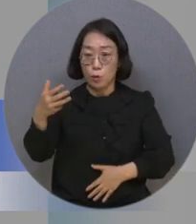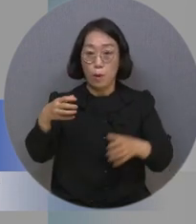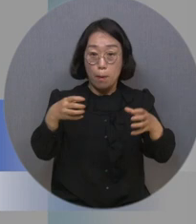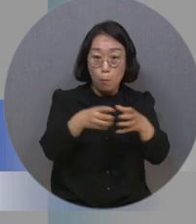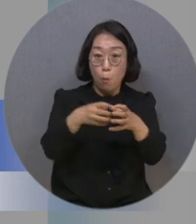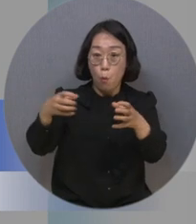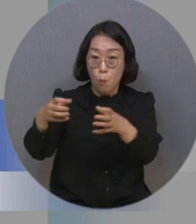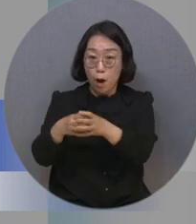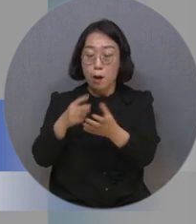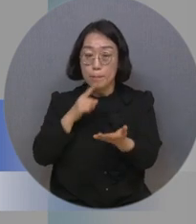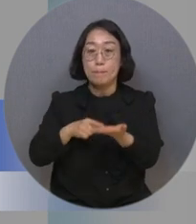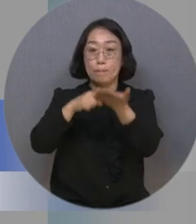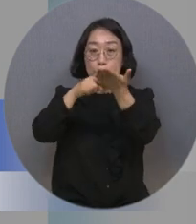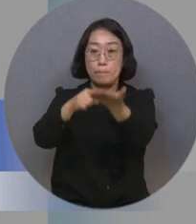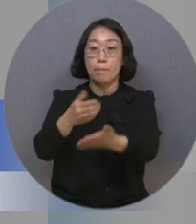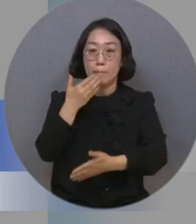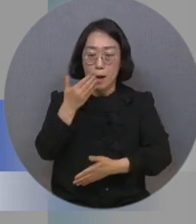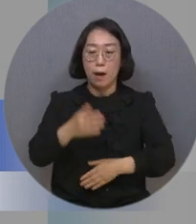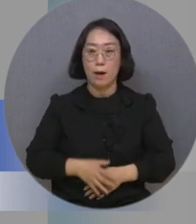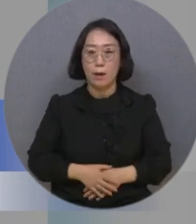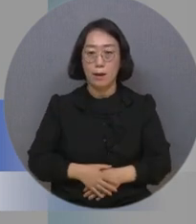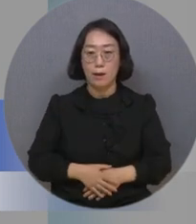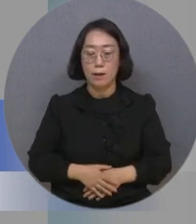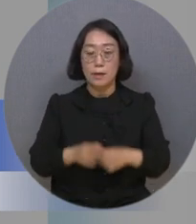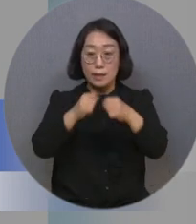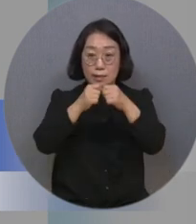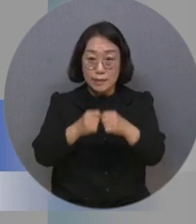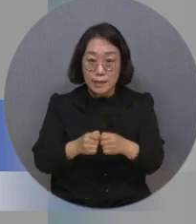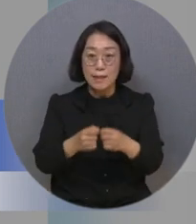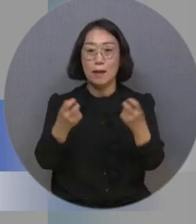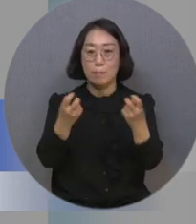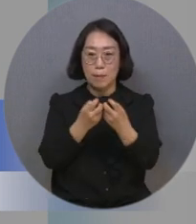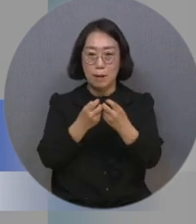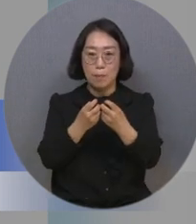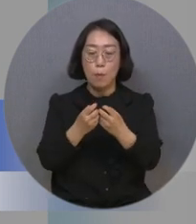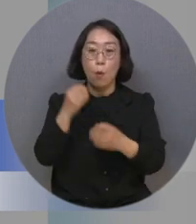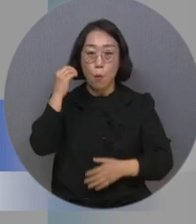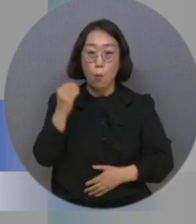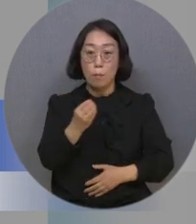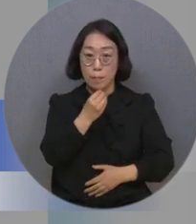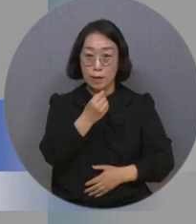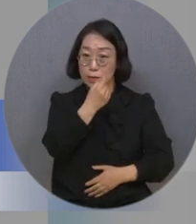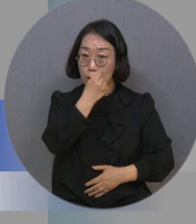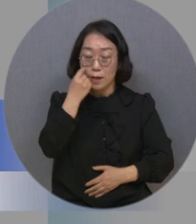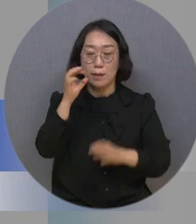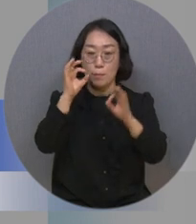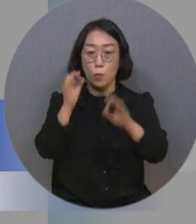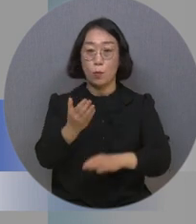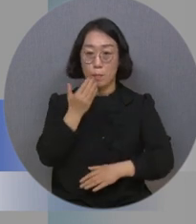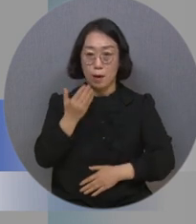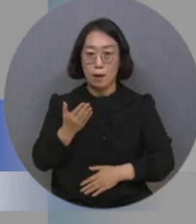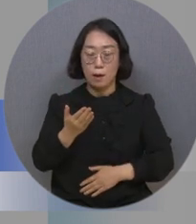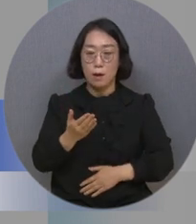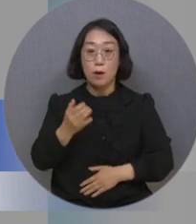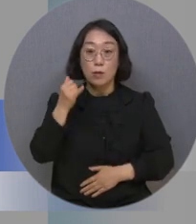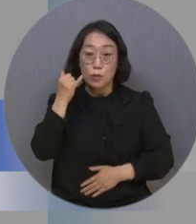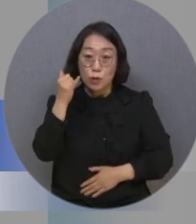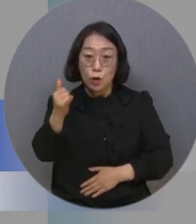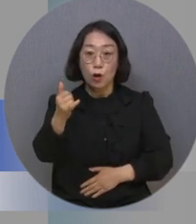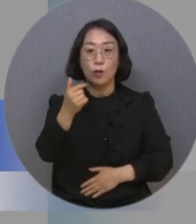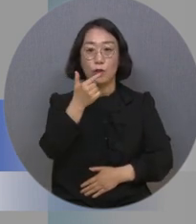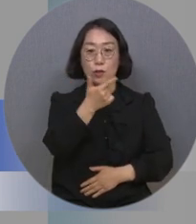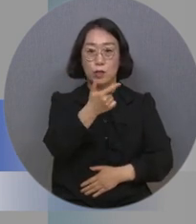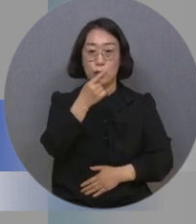8명 이하로 구성해 신청하면 됩니다. 자세한 사항은 초록여행 홈페이지에서 확인 가능하며 문의는